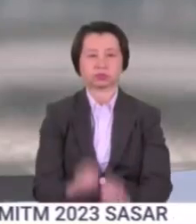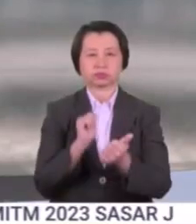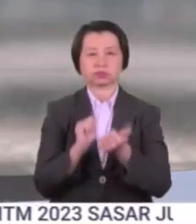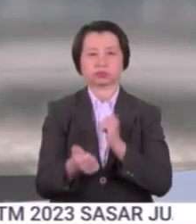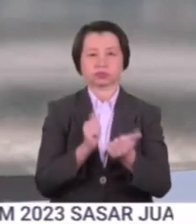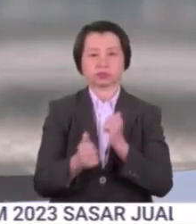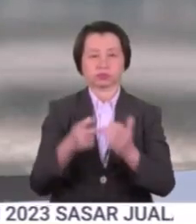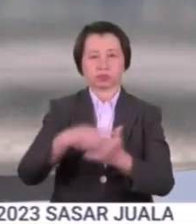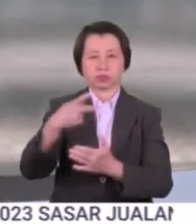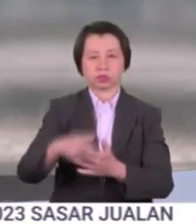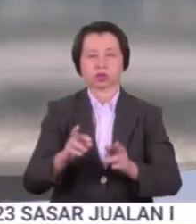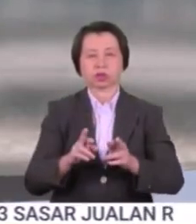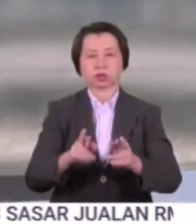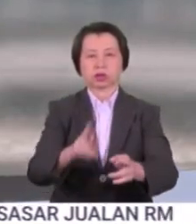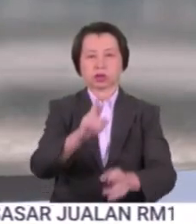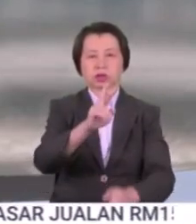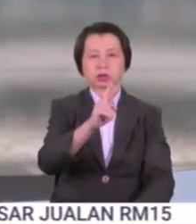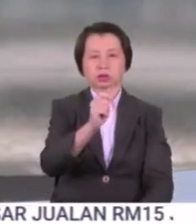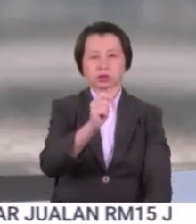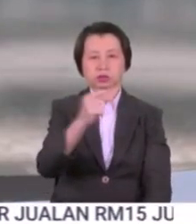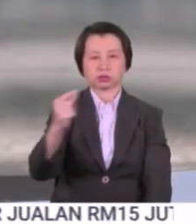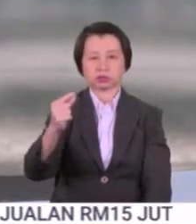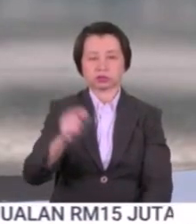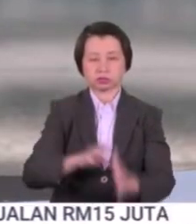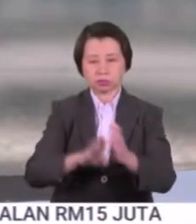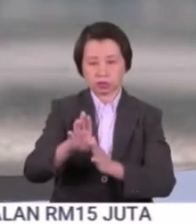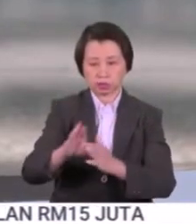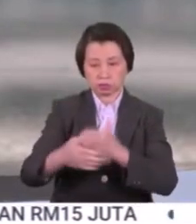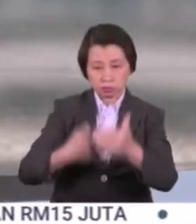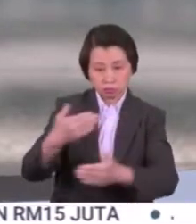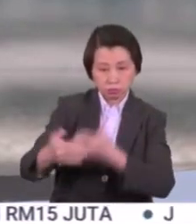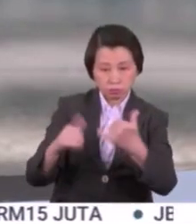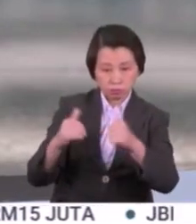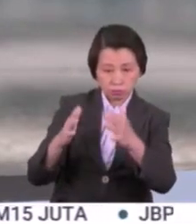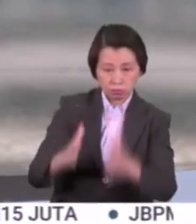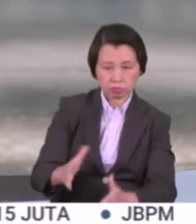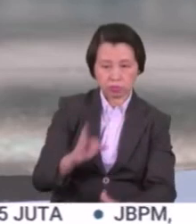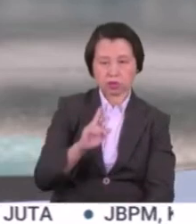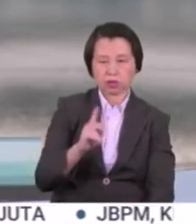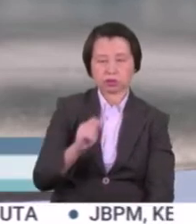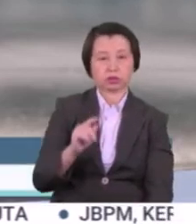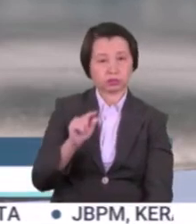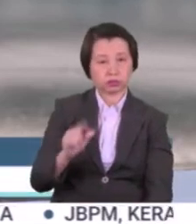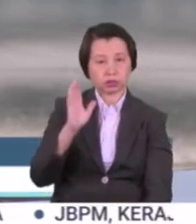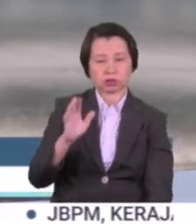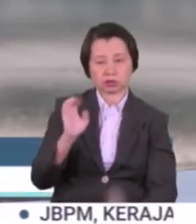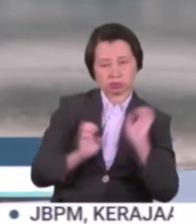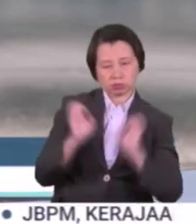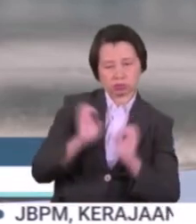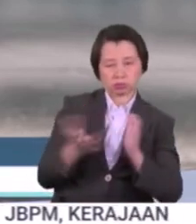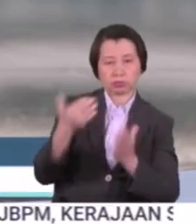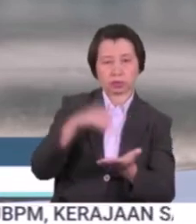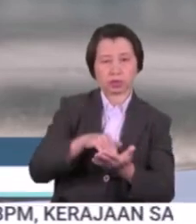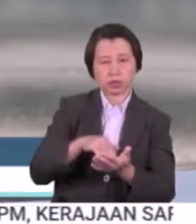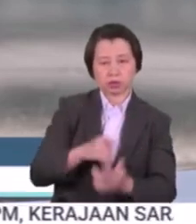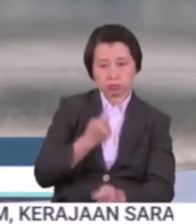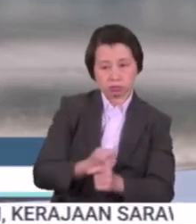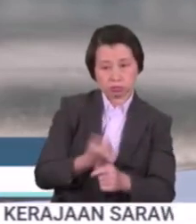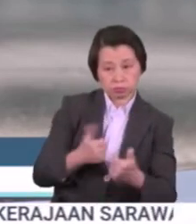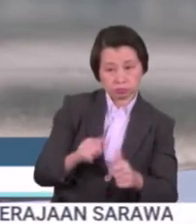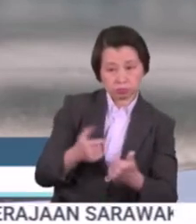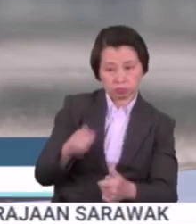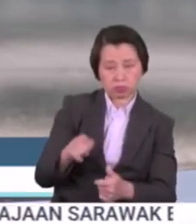sukan melibatkan program road to goal RTG prestasi dan kemajuan atlet dalam RTG akan dinilai semula bagi menentukan